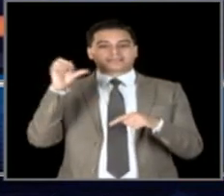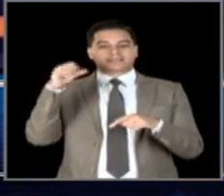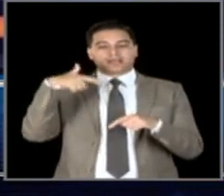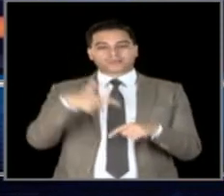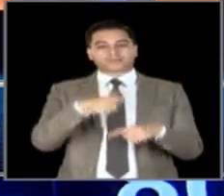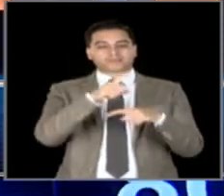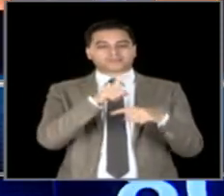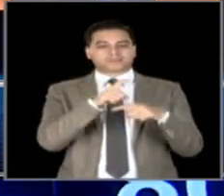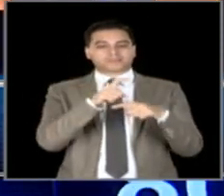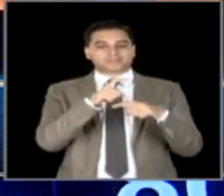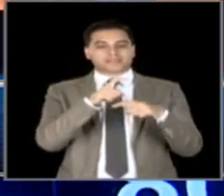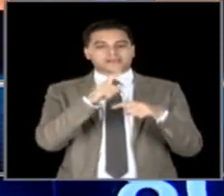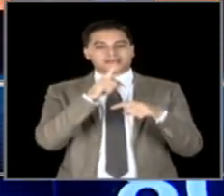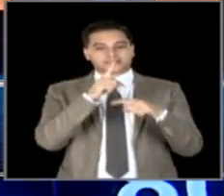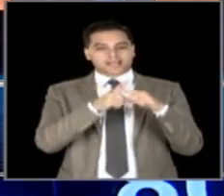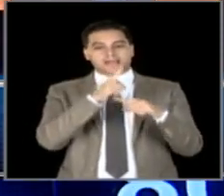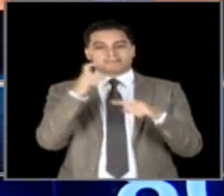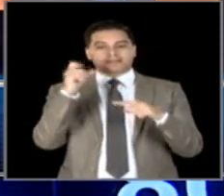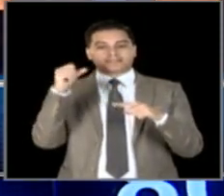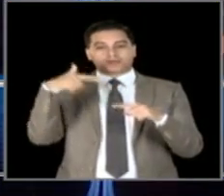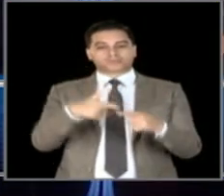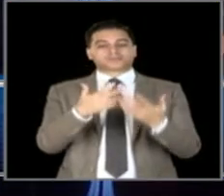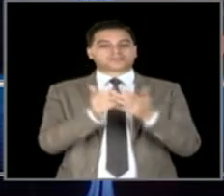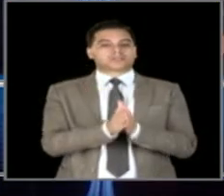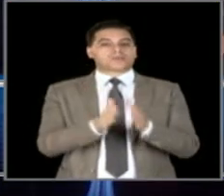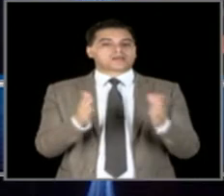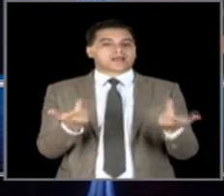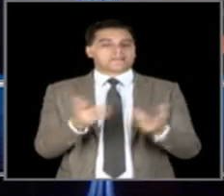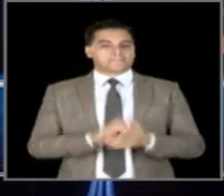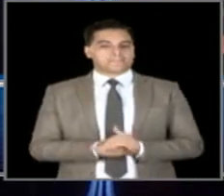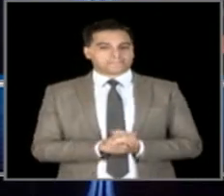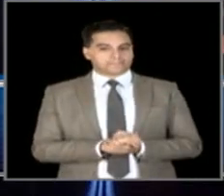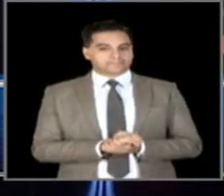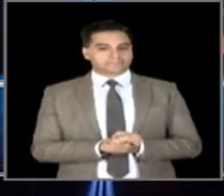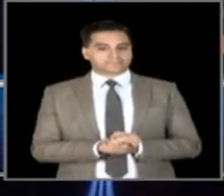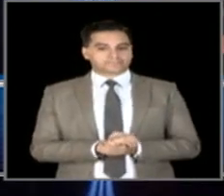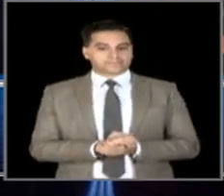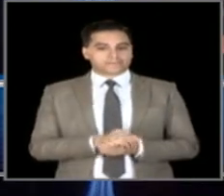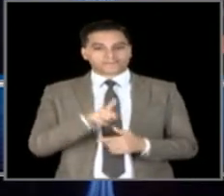5 + 169 يساوي كام